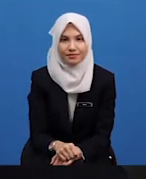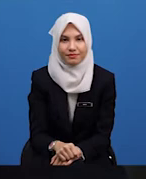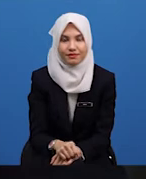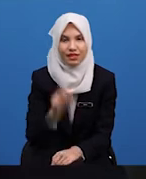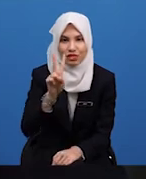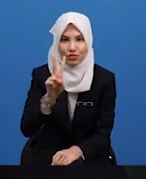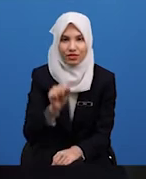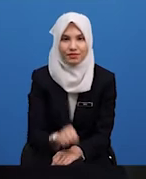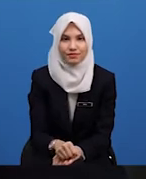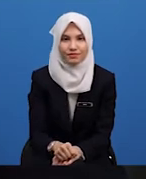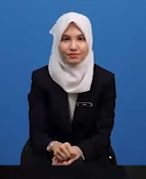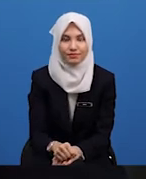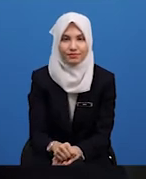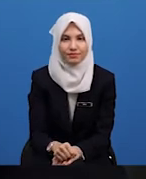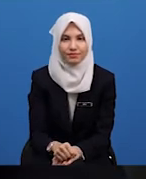kedua,